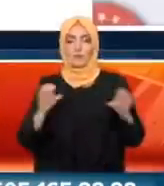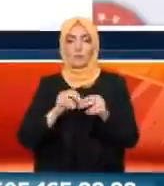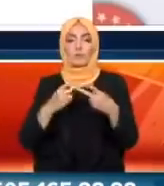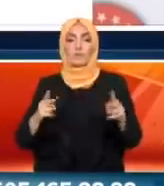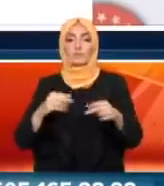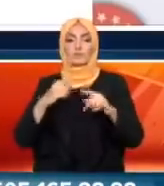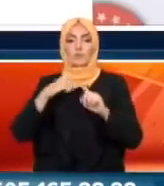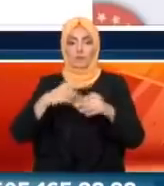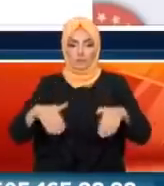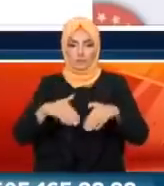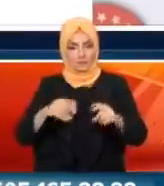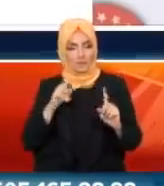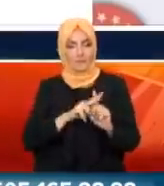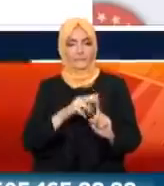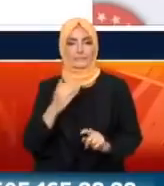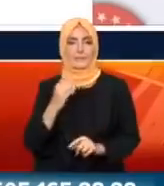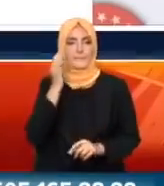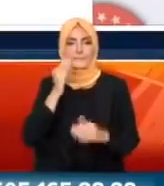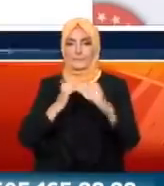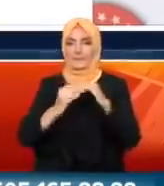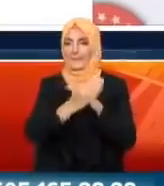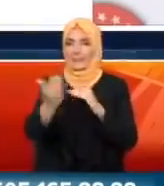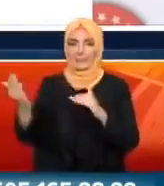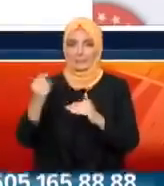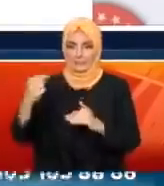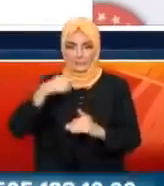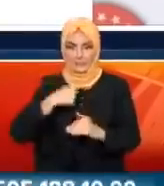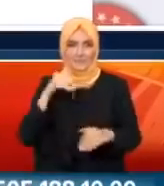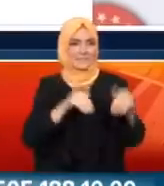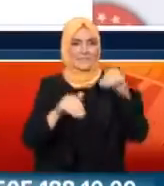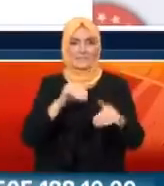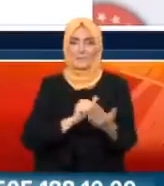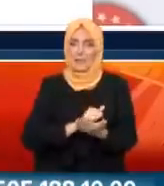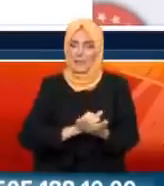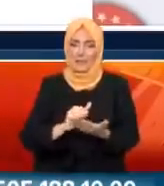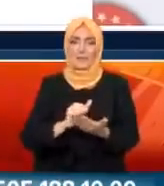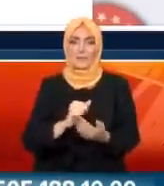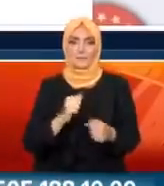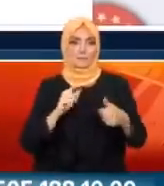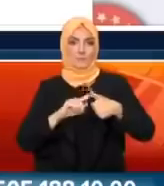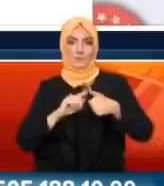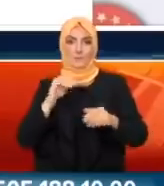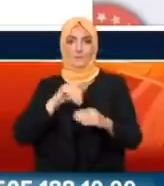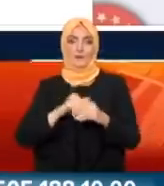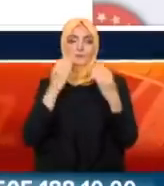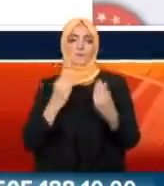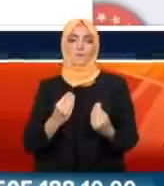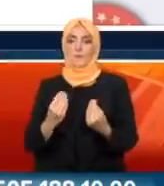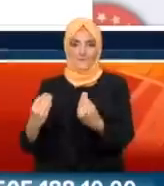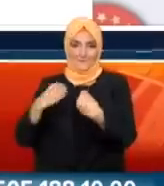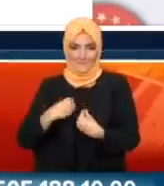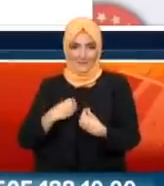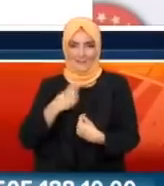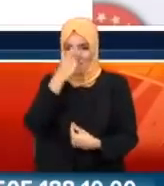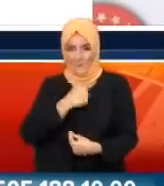katıldı. Milletimiz bize girdiğimiz her seçimde birinci parti olma unvanını kara kaşımıza,